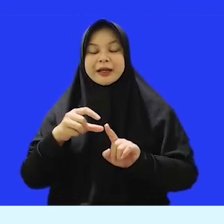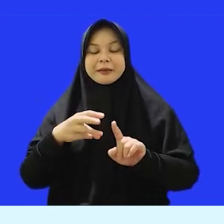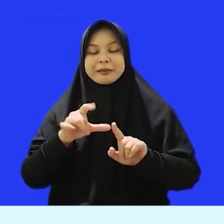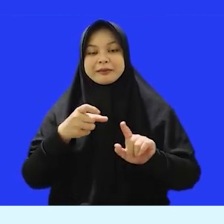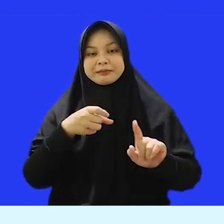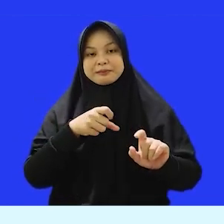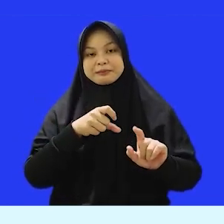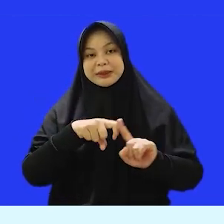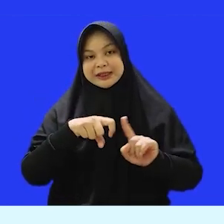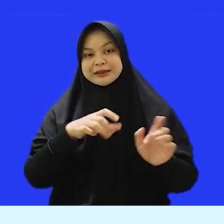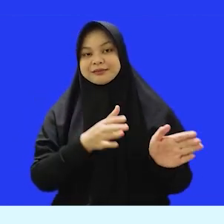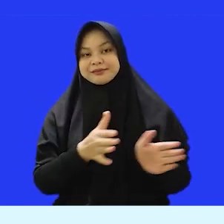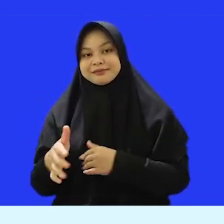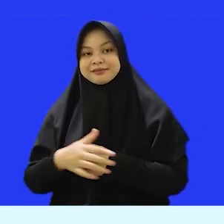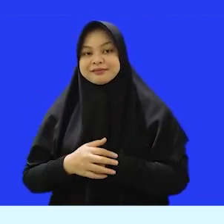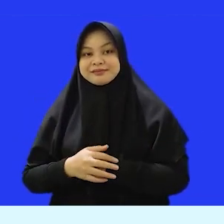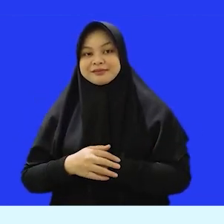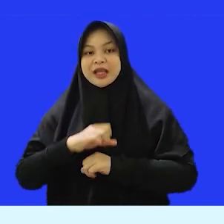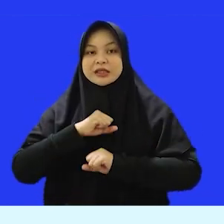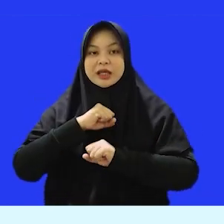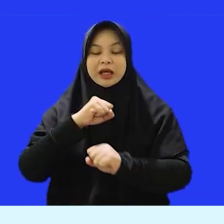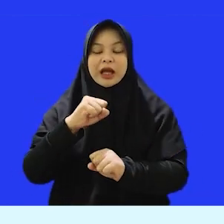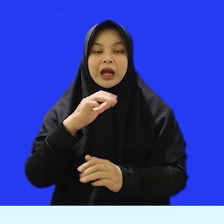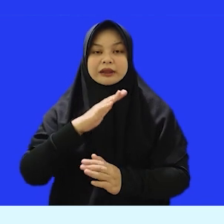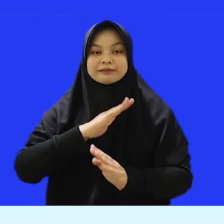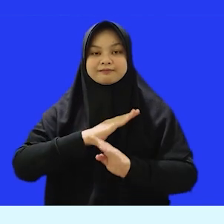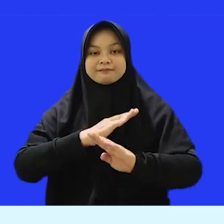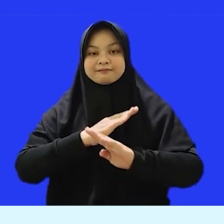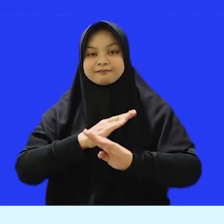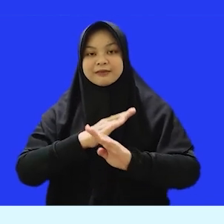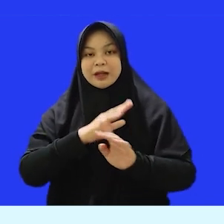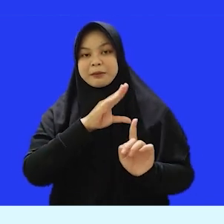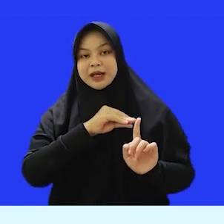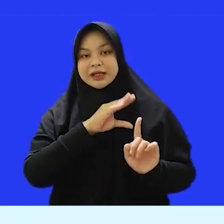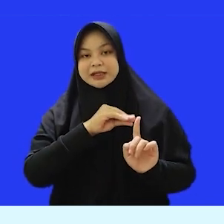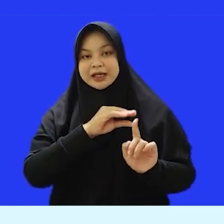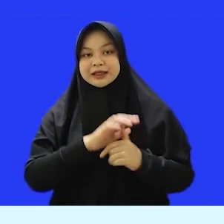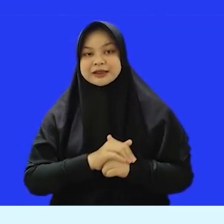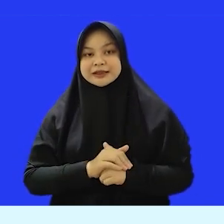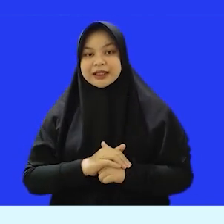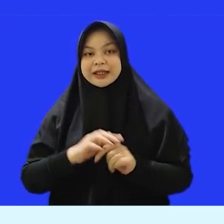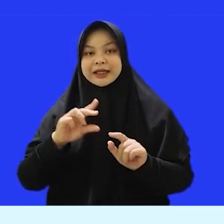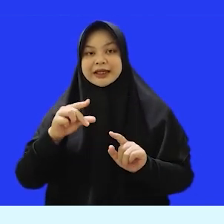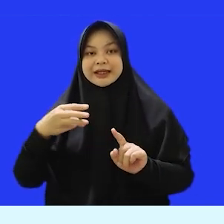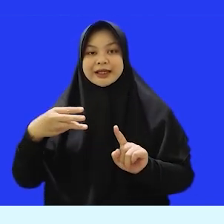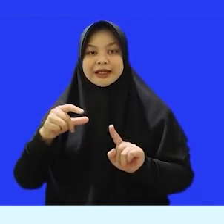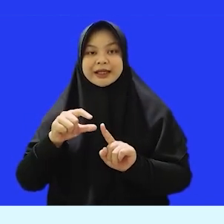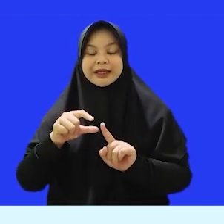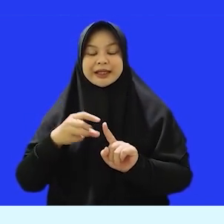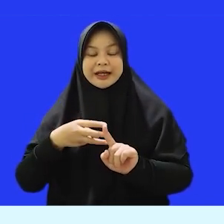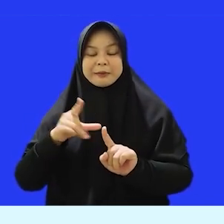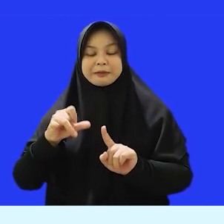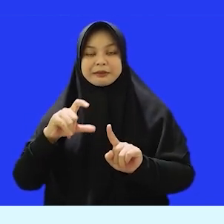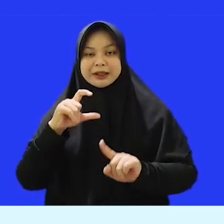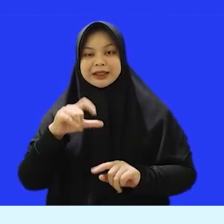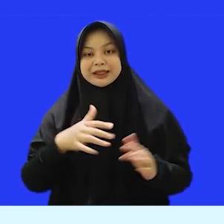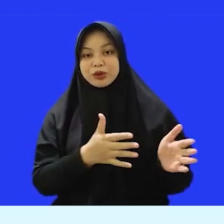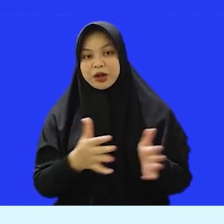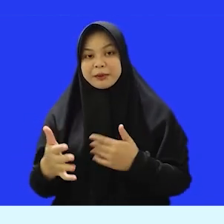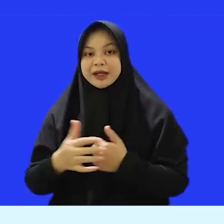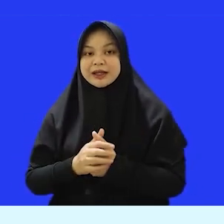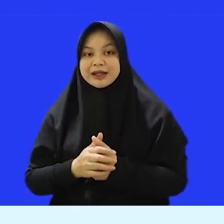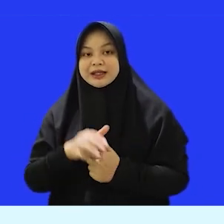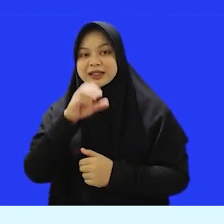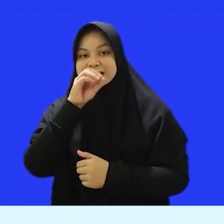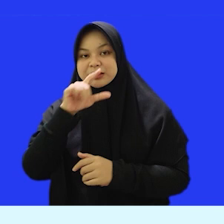7. Sanggahan dari terdakwa atau pengacara terdakwa atas replik yang disampaikan oleh jaksa penuntut umum disebut